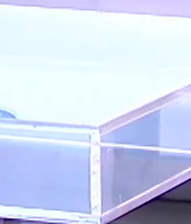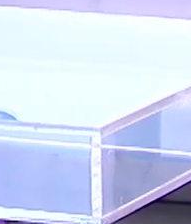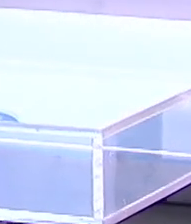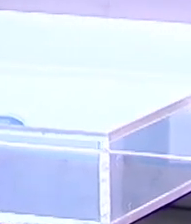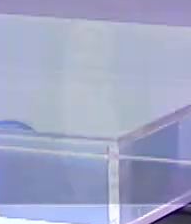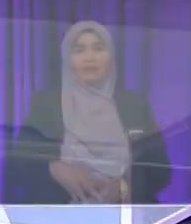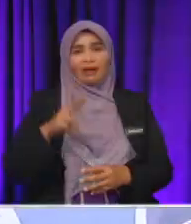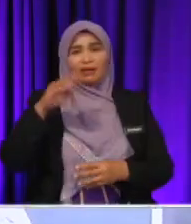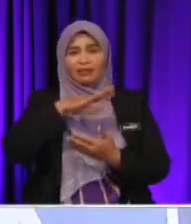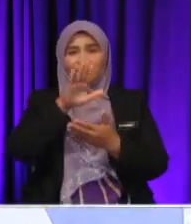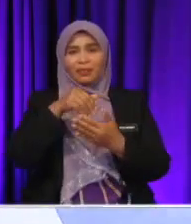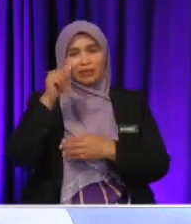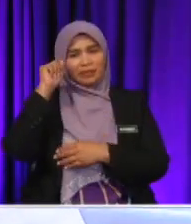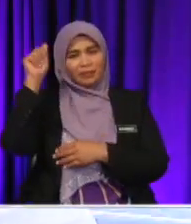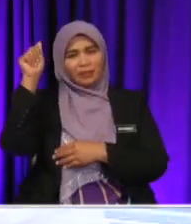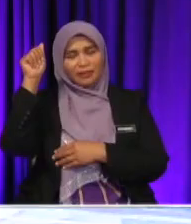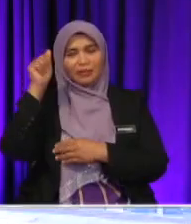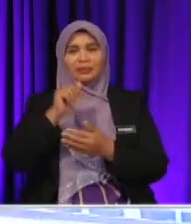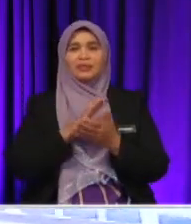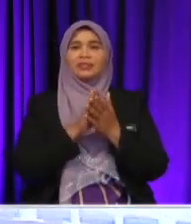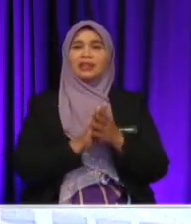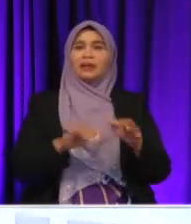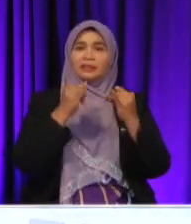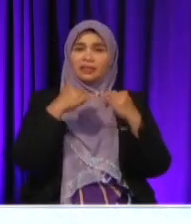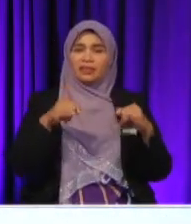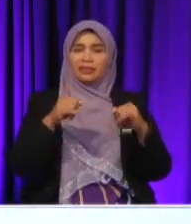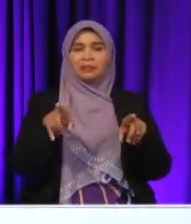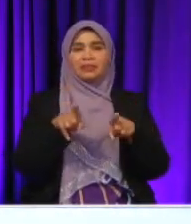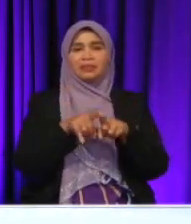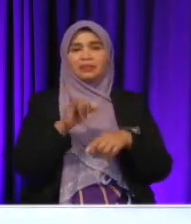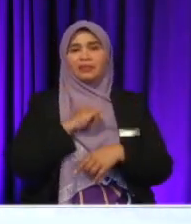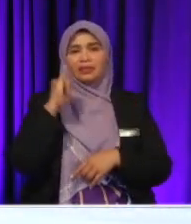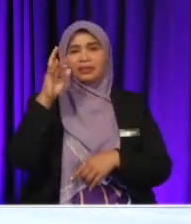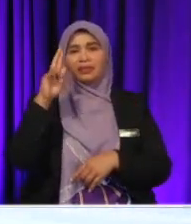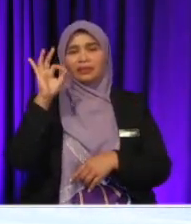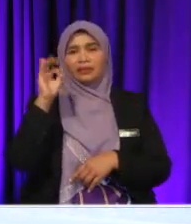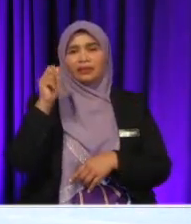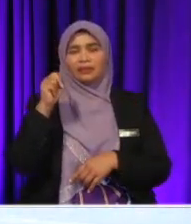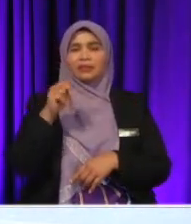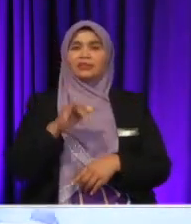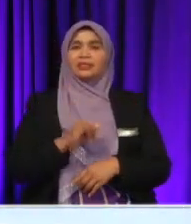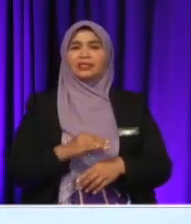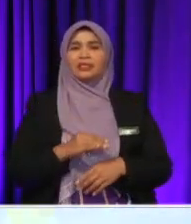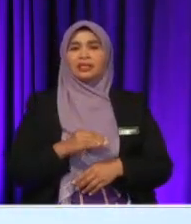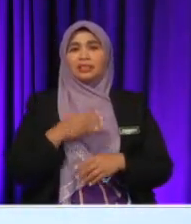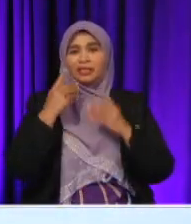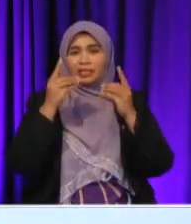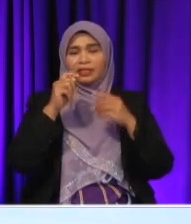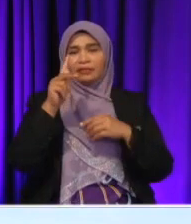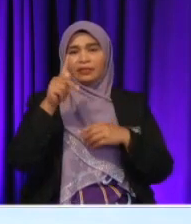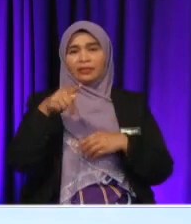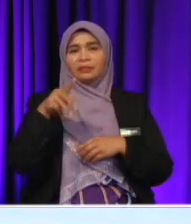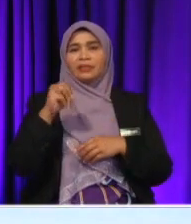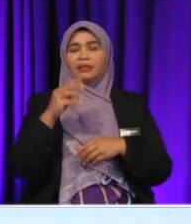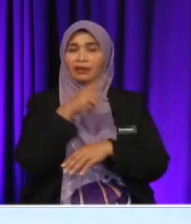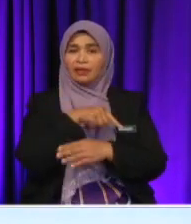Hai semua Assalamualaikum salam sejahtera bersama saya Irfan syahmi di saluran di TVM Hari ini sebenarnya